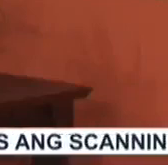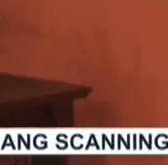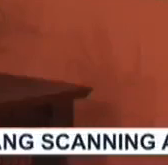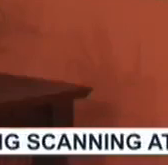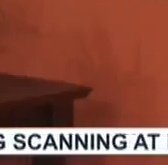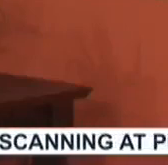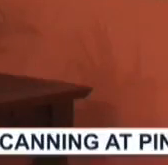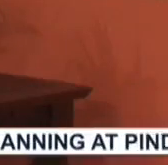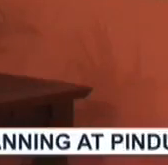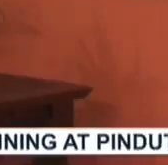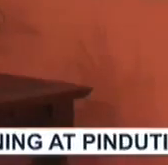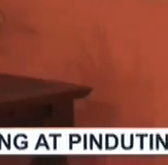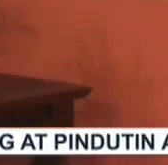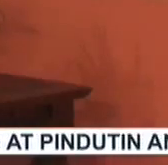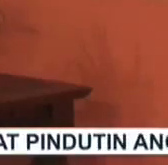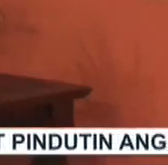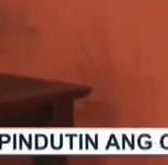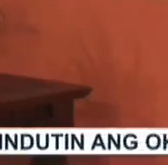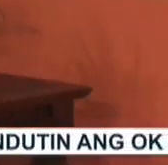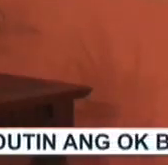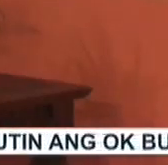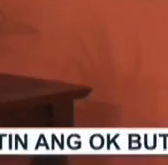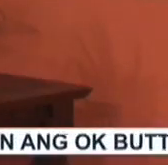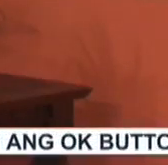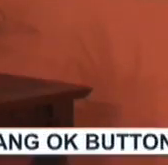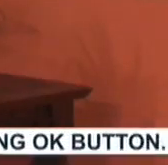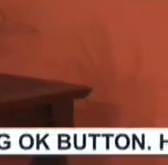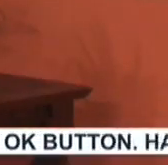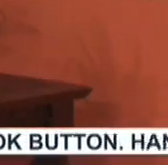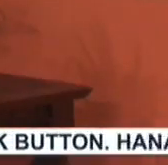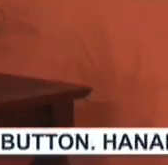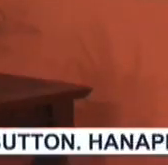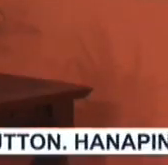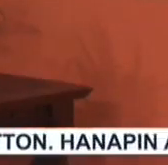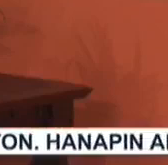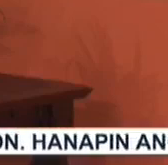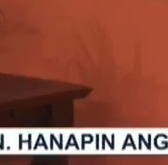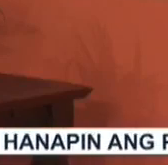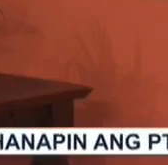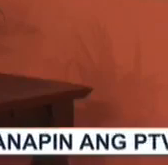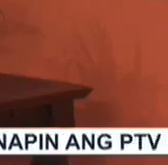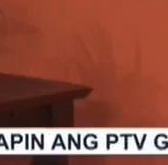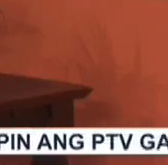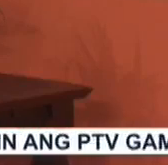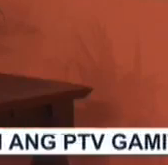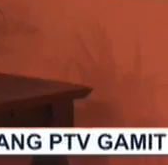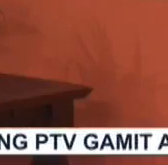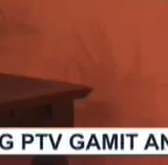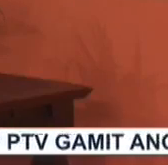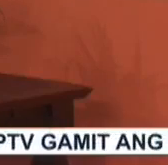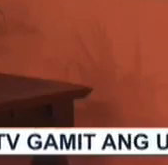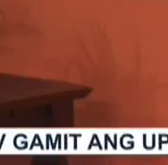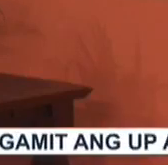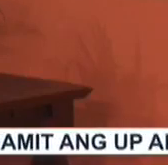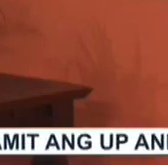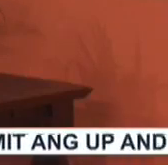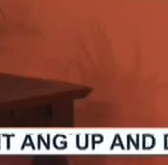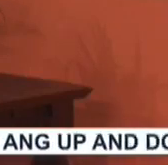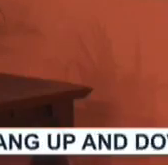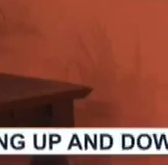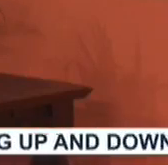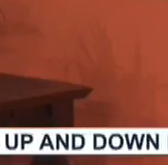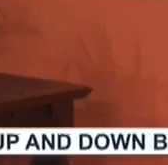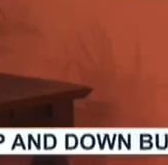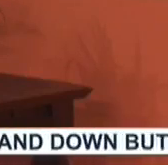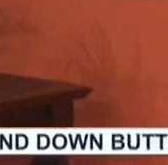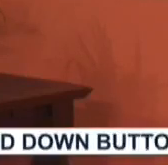Muling nakaranas ng pangaharas ng China ang Philippine Coast Guard. Ito ay dahil sa ginawang pangaharang ng ilang barko ng China sa mga barko ng